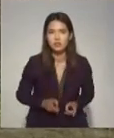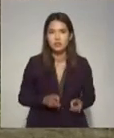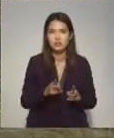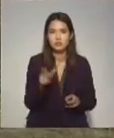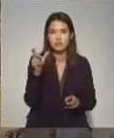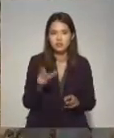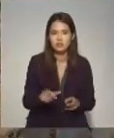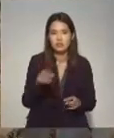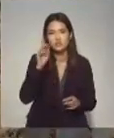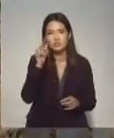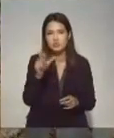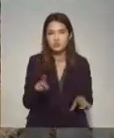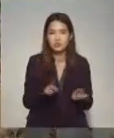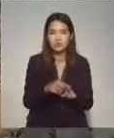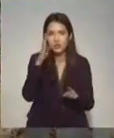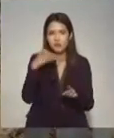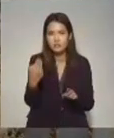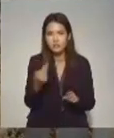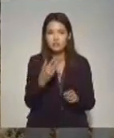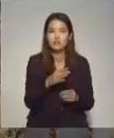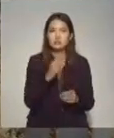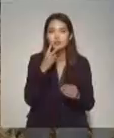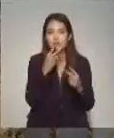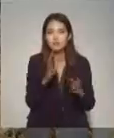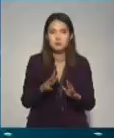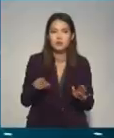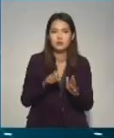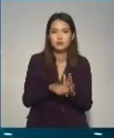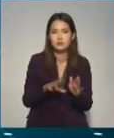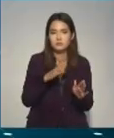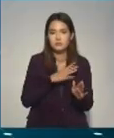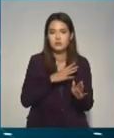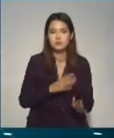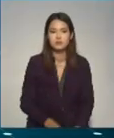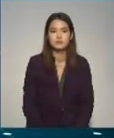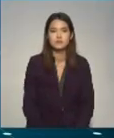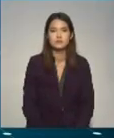оның жігіті көрінеді. Өгей әкесі оған және шешесіне күн көрсетпейтін дейді.